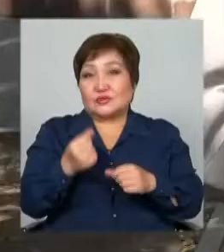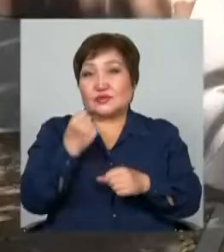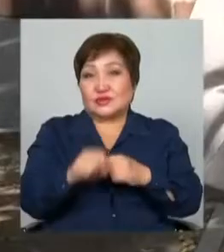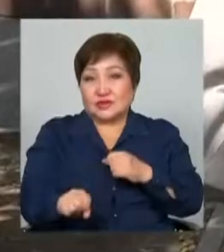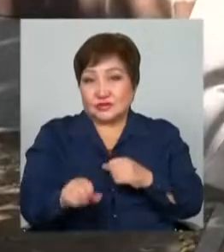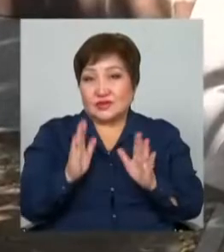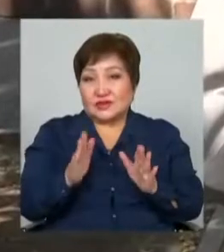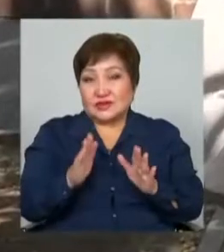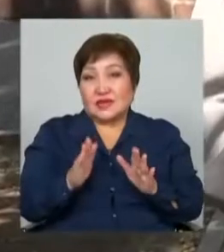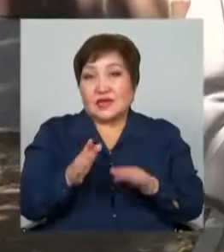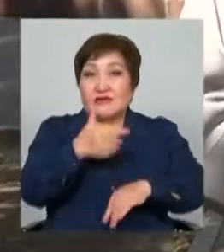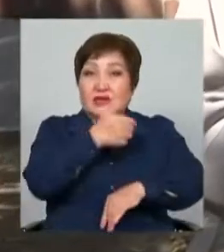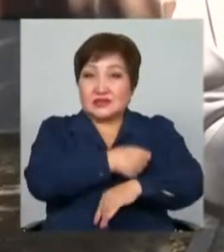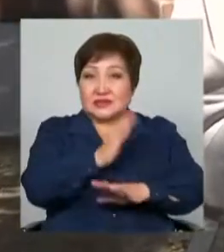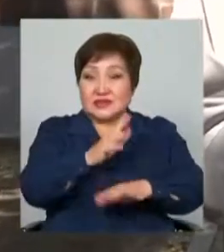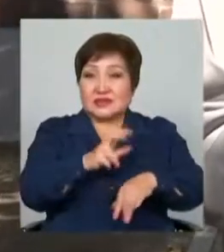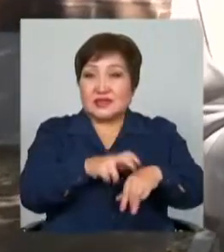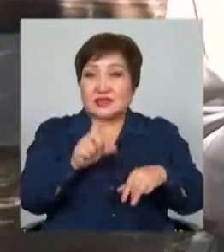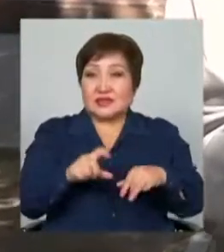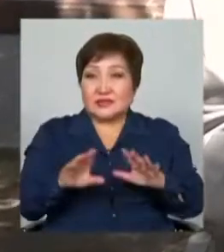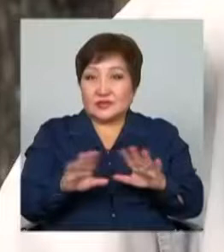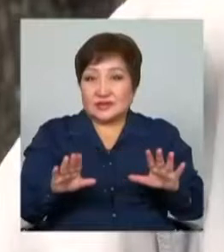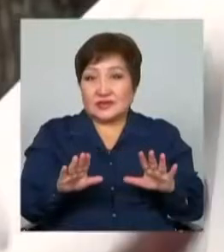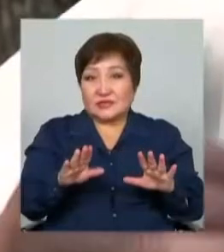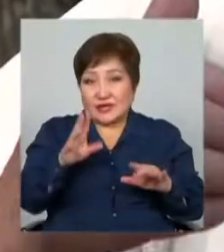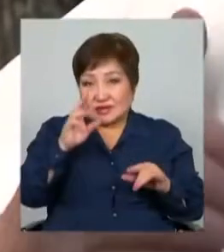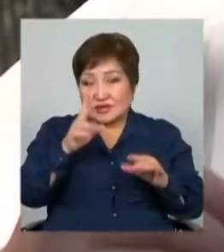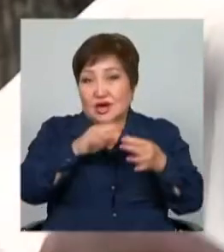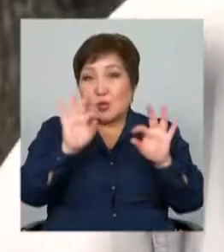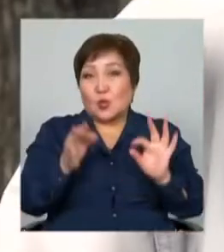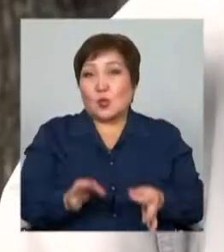дәрігерлер ғана емес, еліміздің өнер қайраткерлері де айтып жатыр.